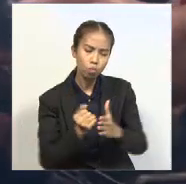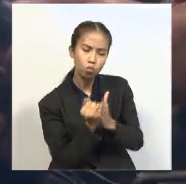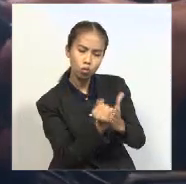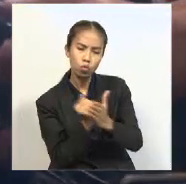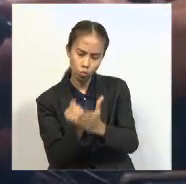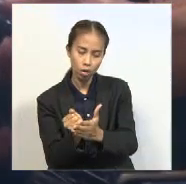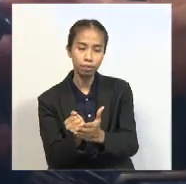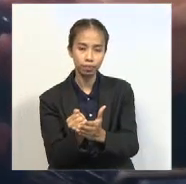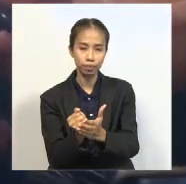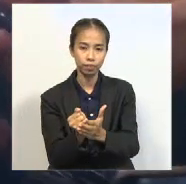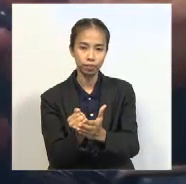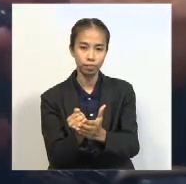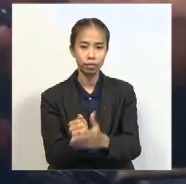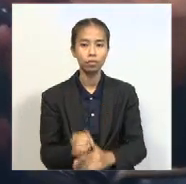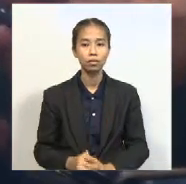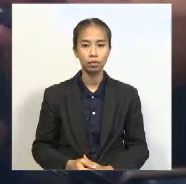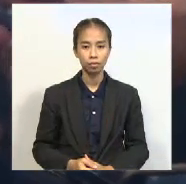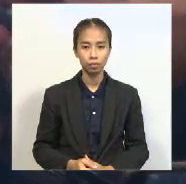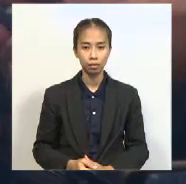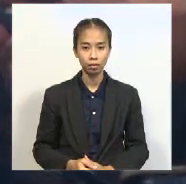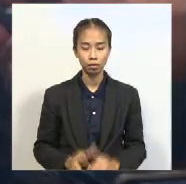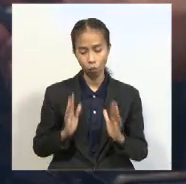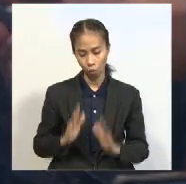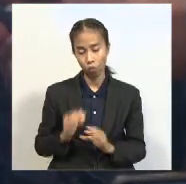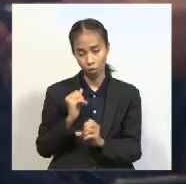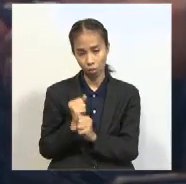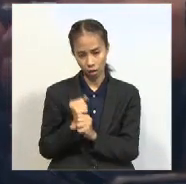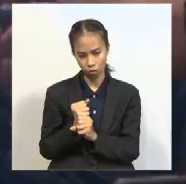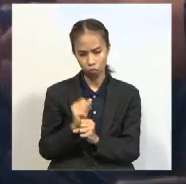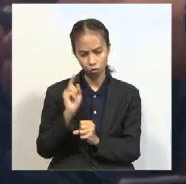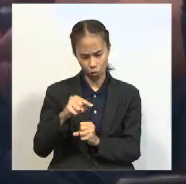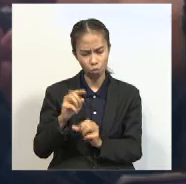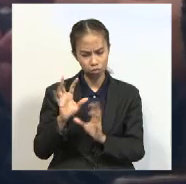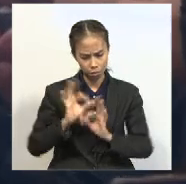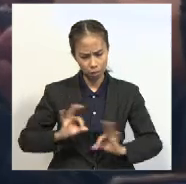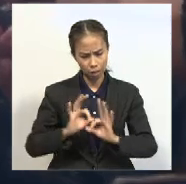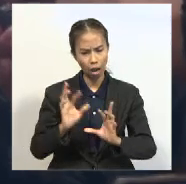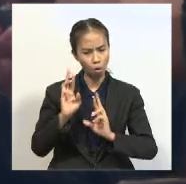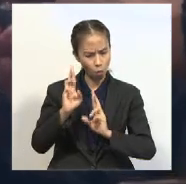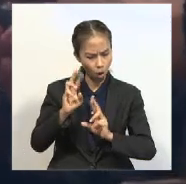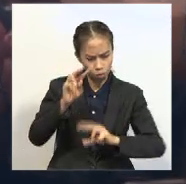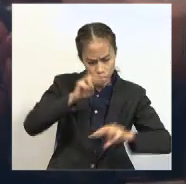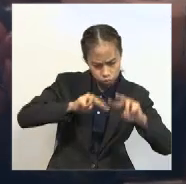แล้วก็เจ้าหน้าที่ก็จะต้องได้รับความระมัดระวังมากขึ้น